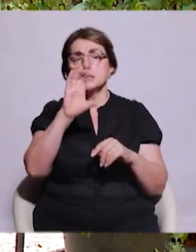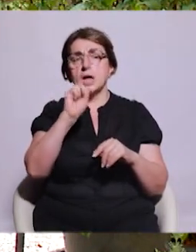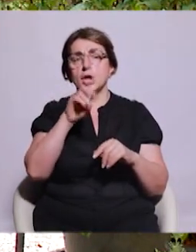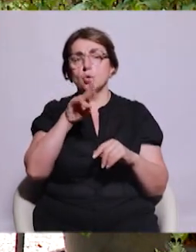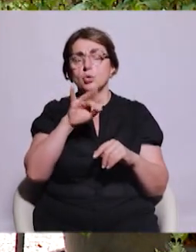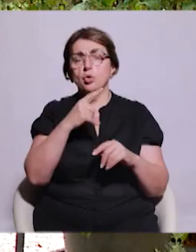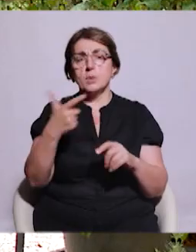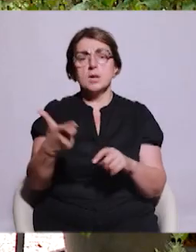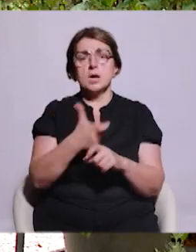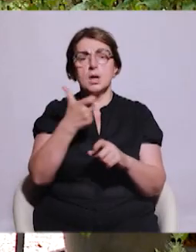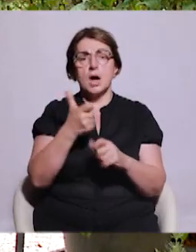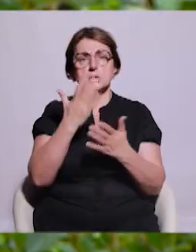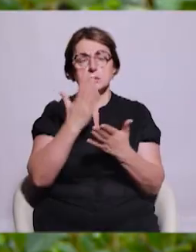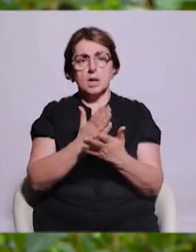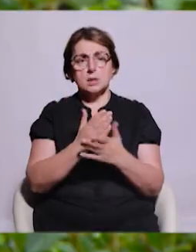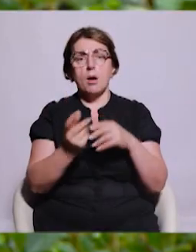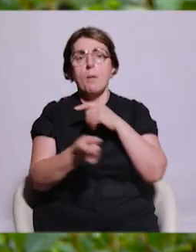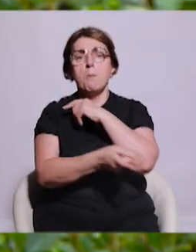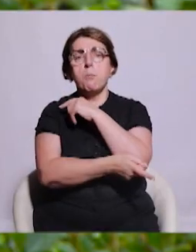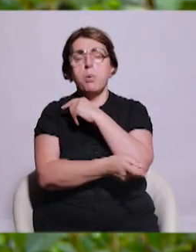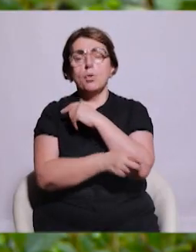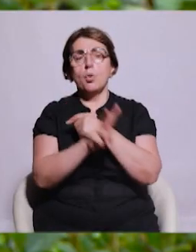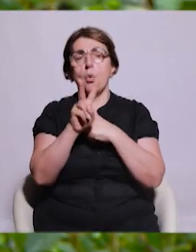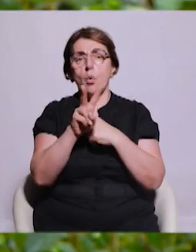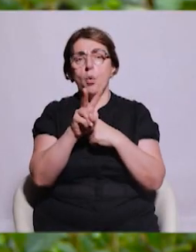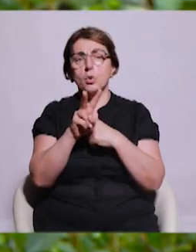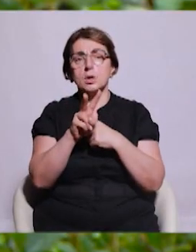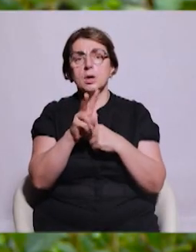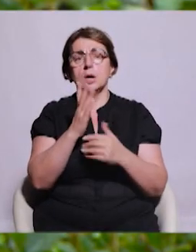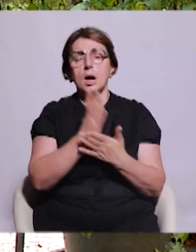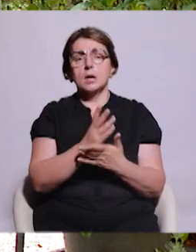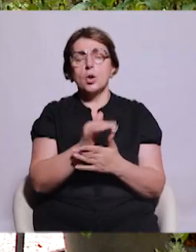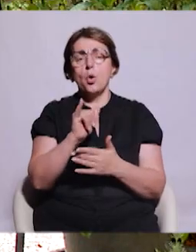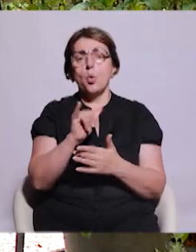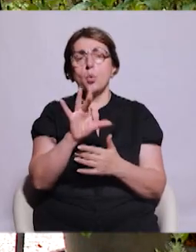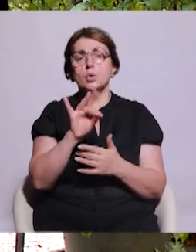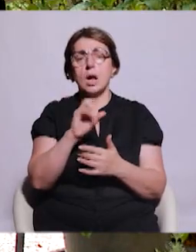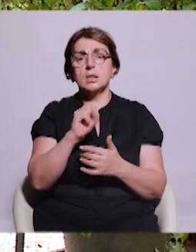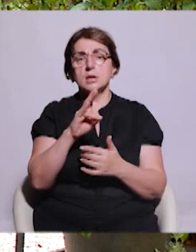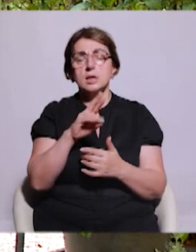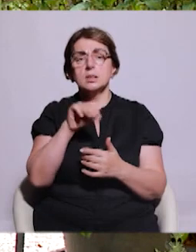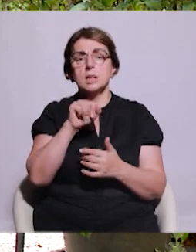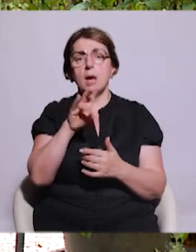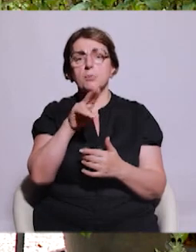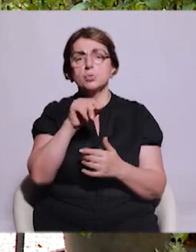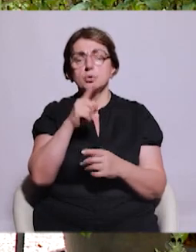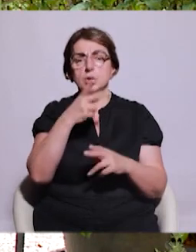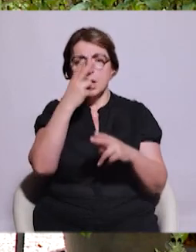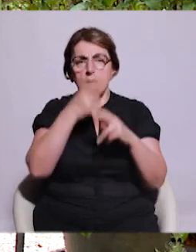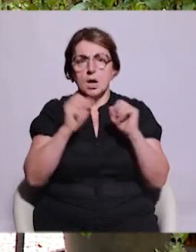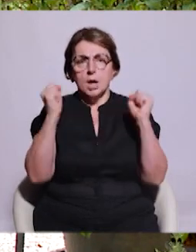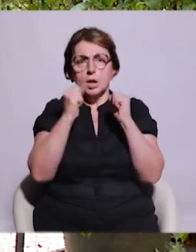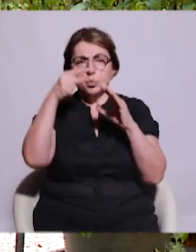რომელიც გაზისგან შედგება. და ბოლო ორი პლანეტა მზის სისტემაში, ურანი და ნეპტუნი, ისინი